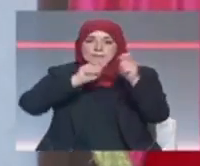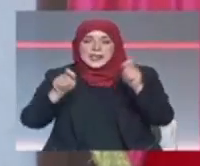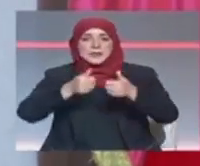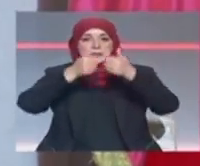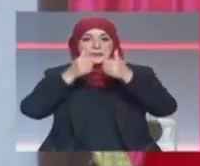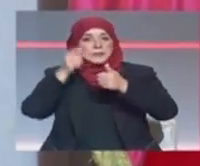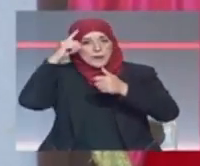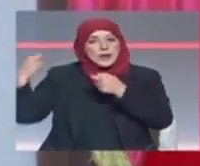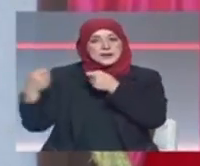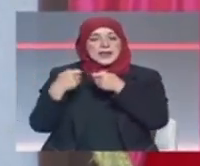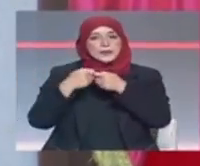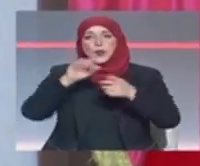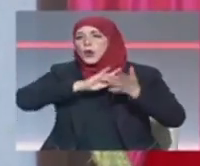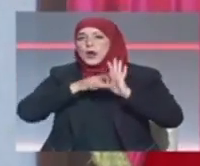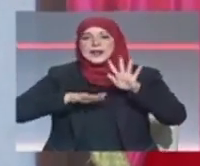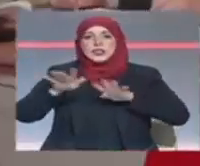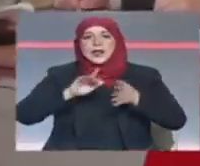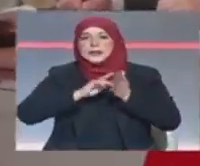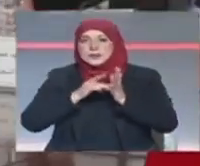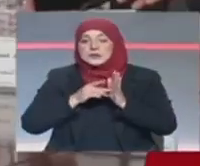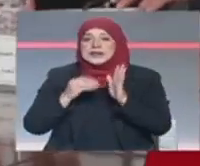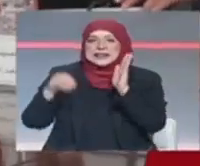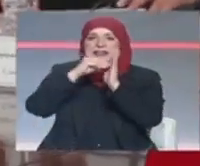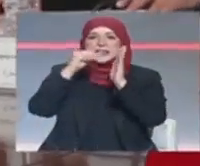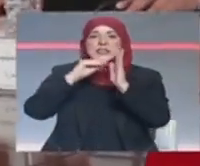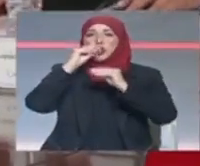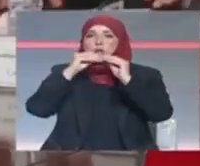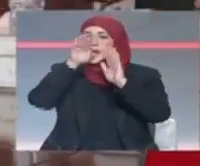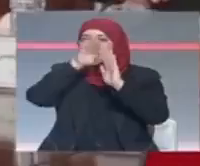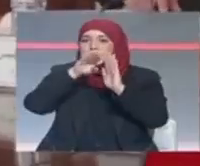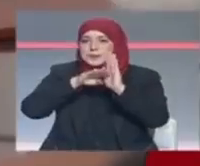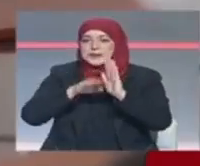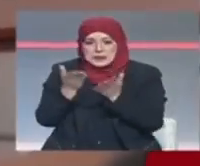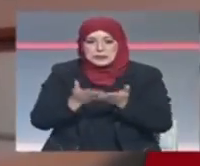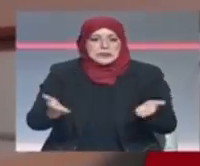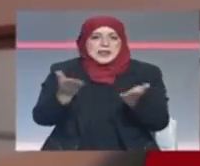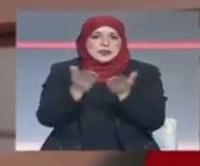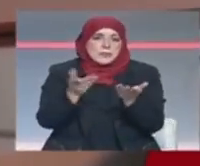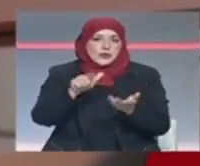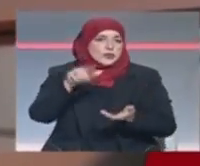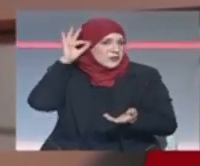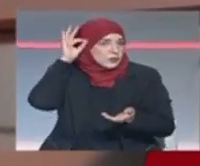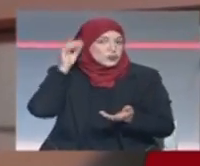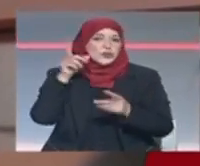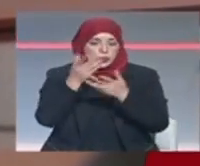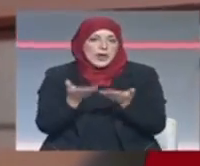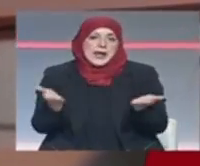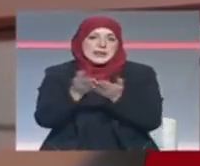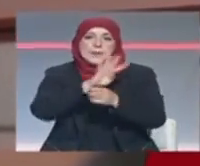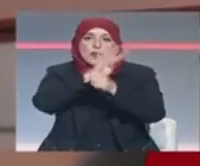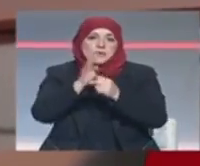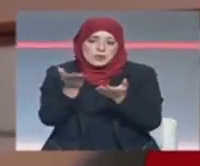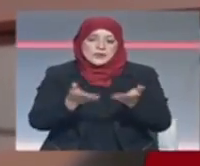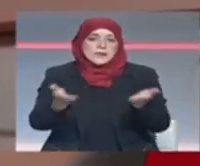ملائمه كل الاجراءات سواء بالتخفيف او بالتشديد على حسب مقتضيات المرحله وتطور الوضع الوبائي في تونس